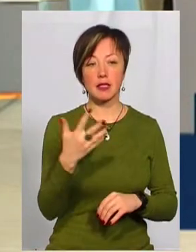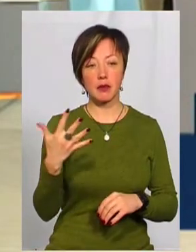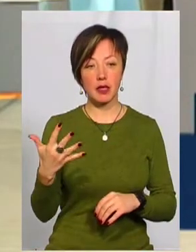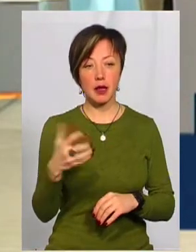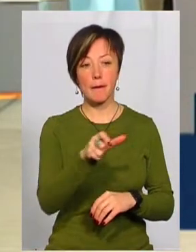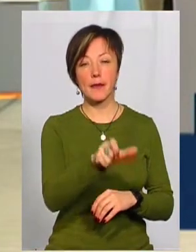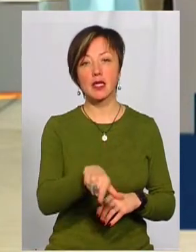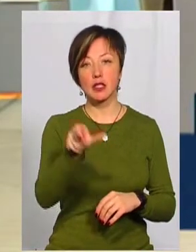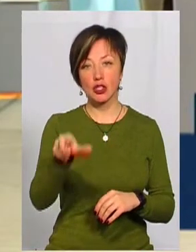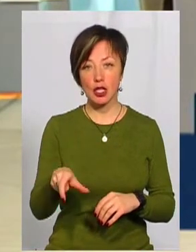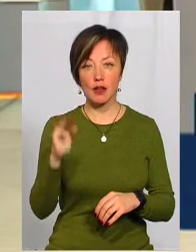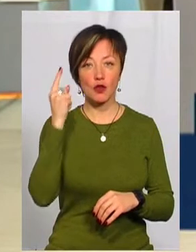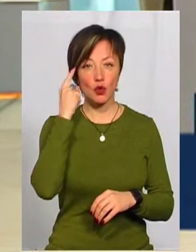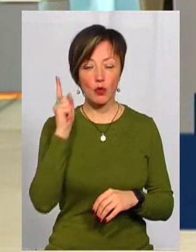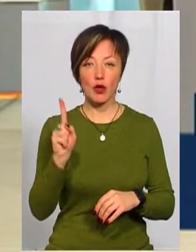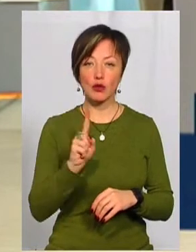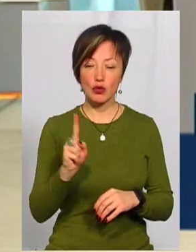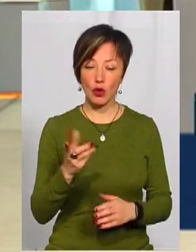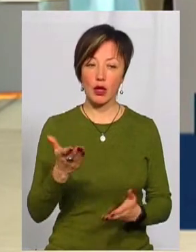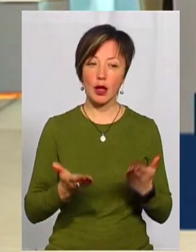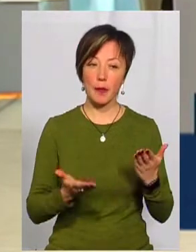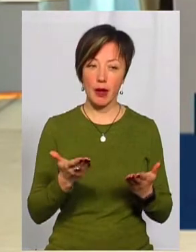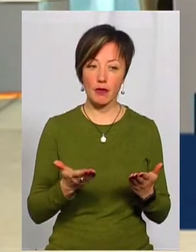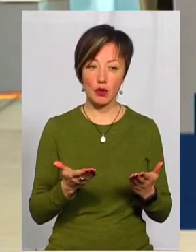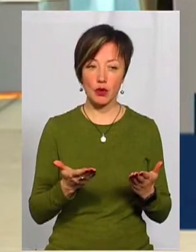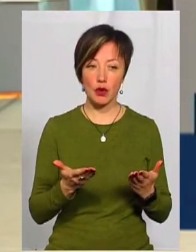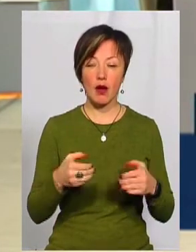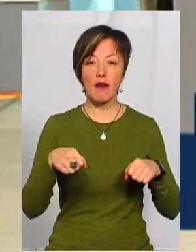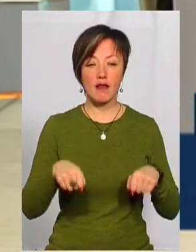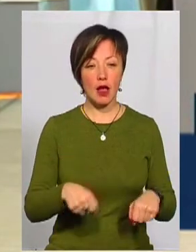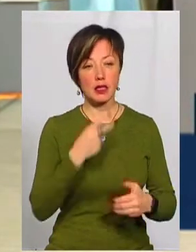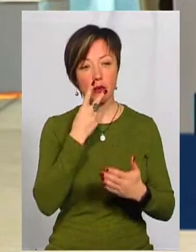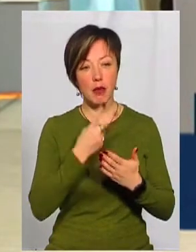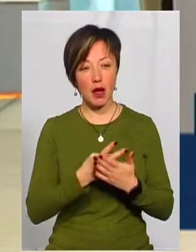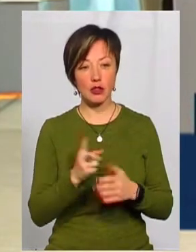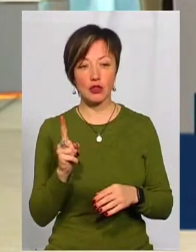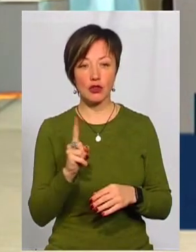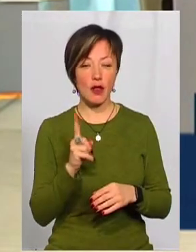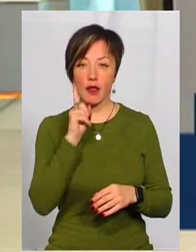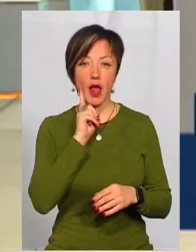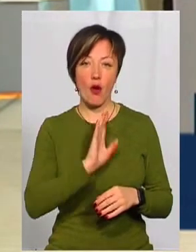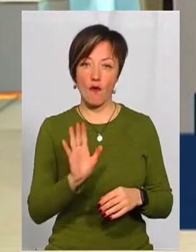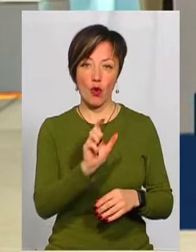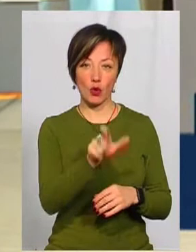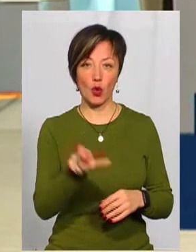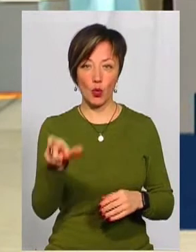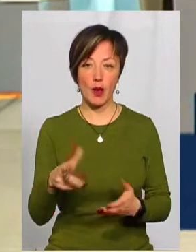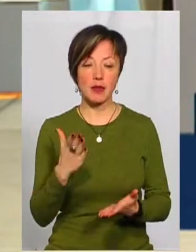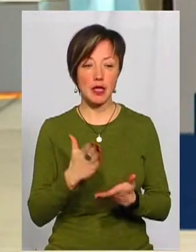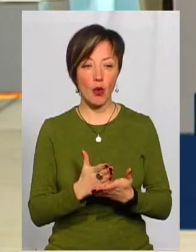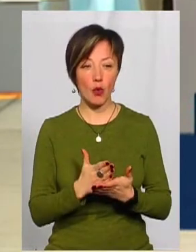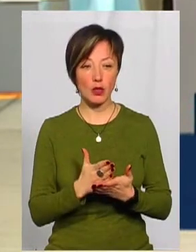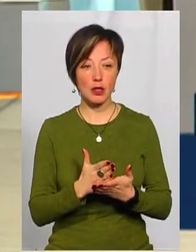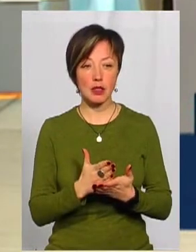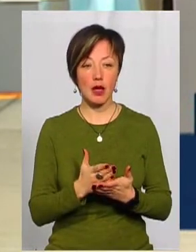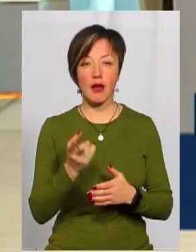18-25 пасажирів. І я думаю, що, напевно, влада бачила, що некомфортно людям знаходитися в